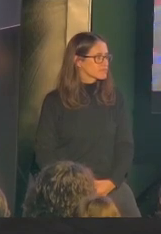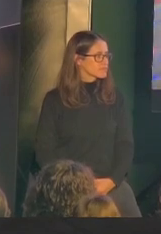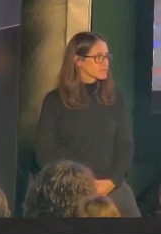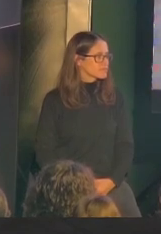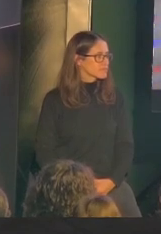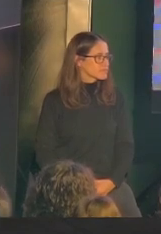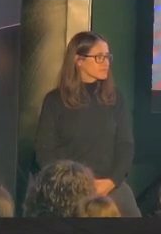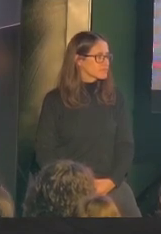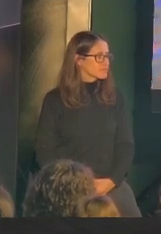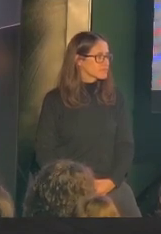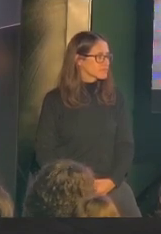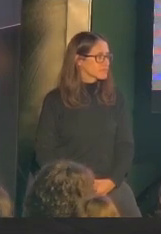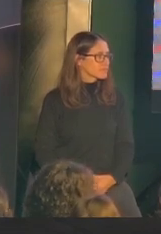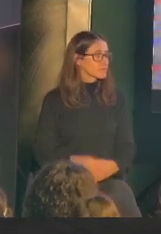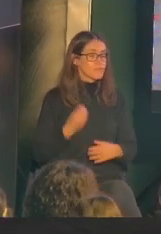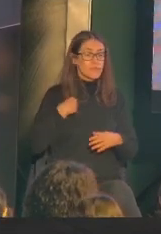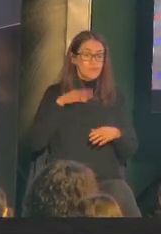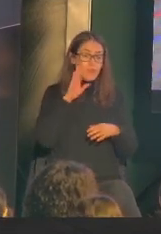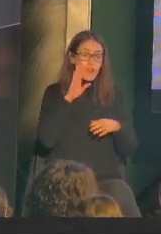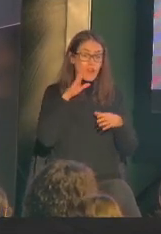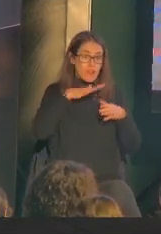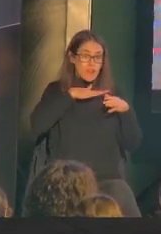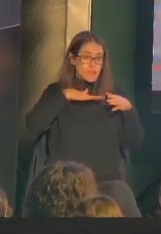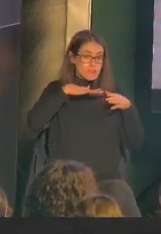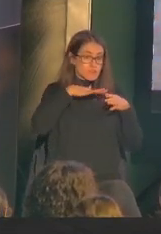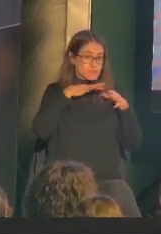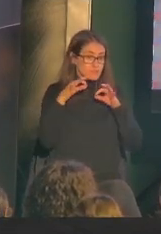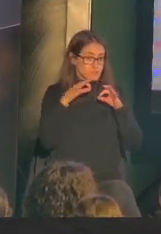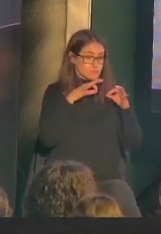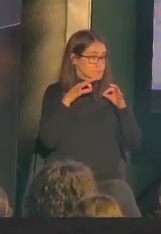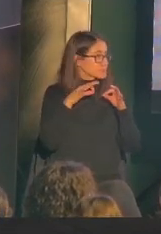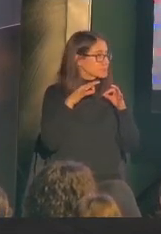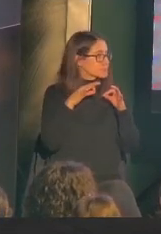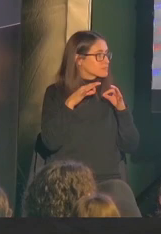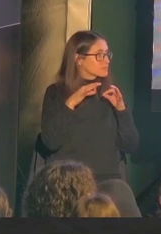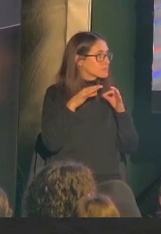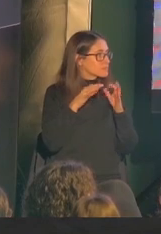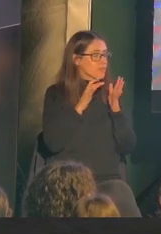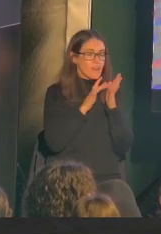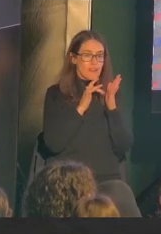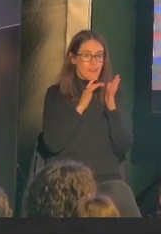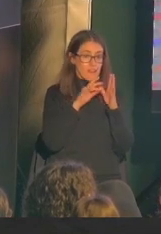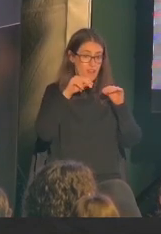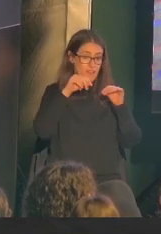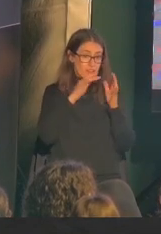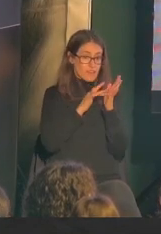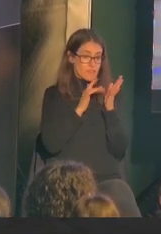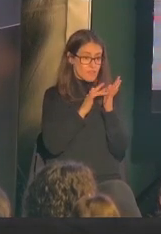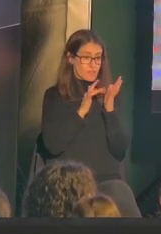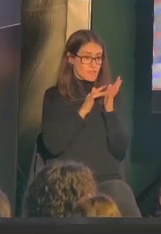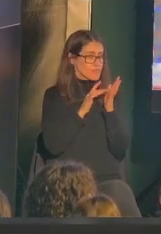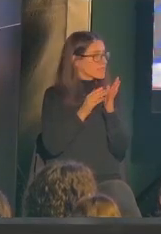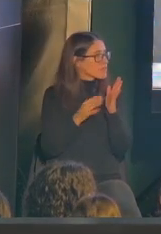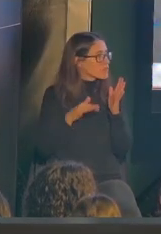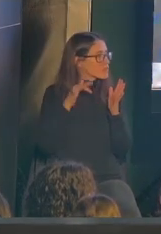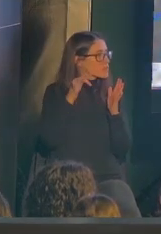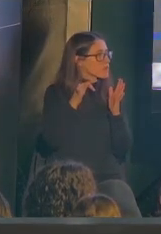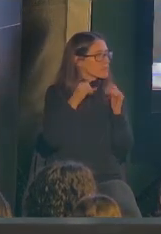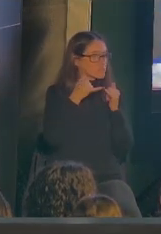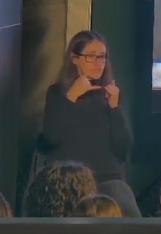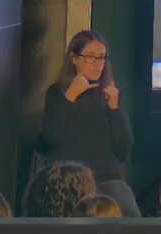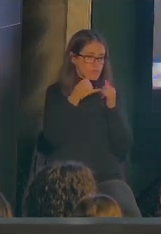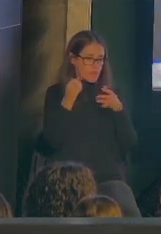Afegirem la base, vale? Que aquí, com us he comentat, és farina d'arròs i diferents